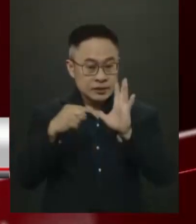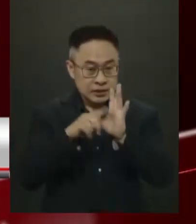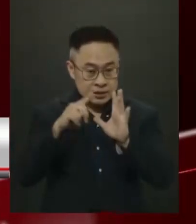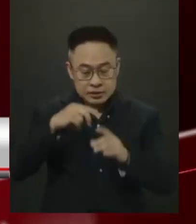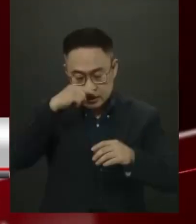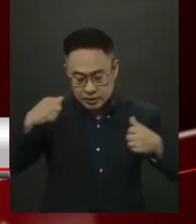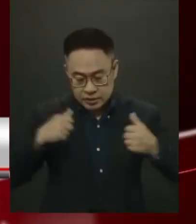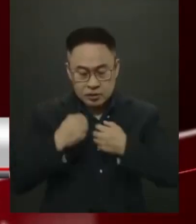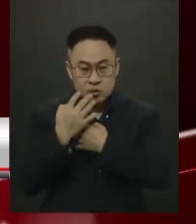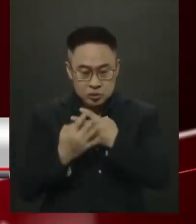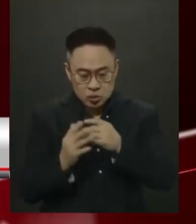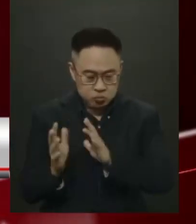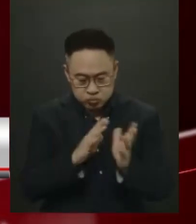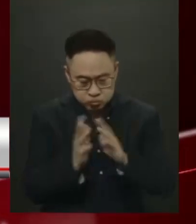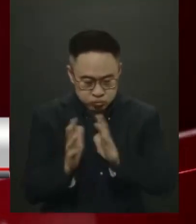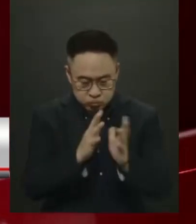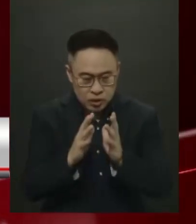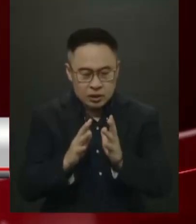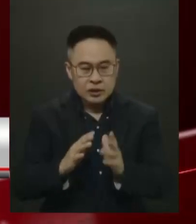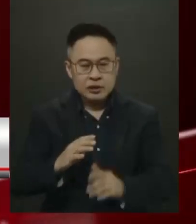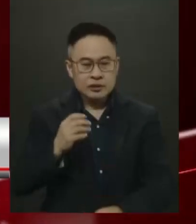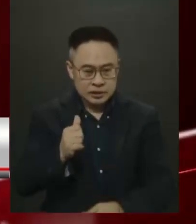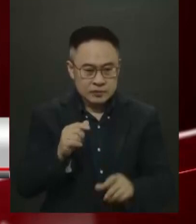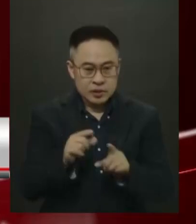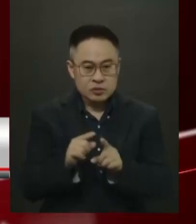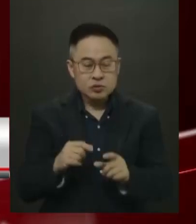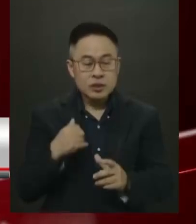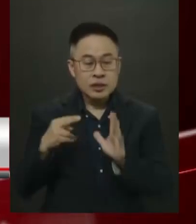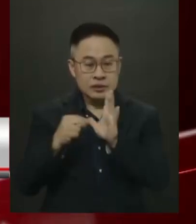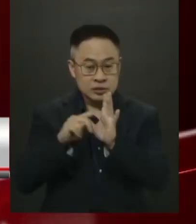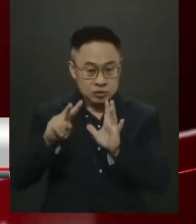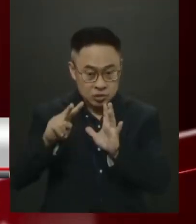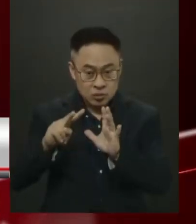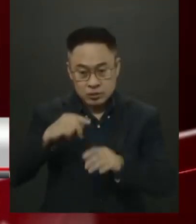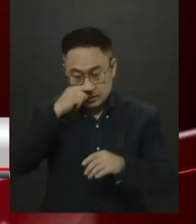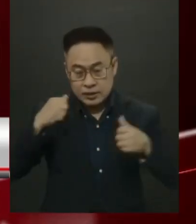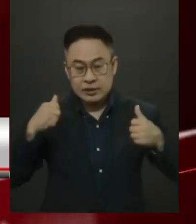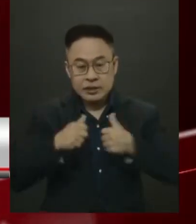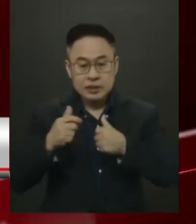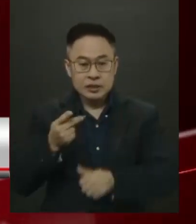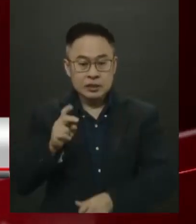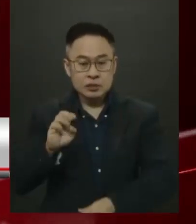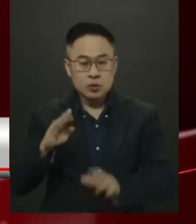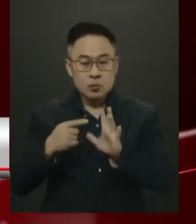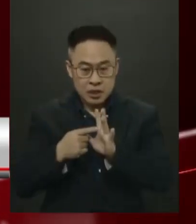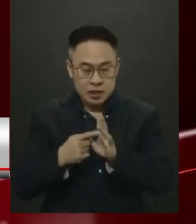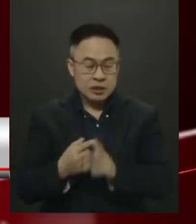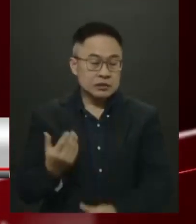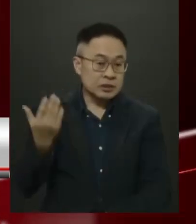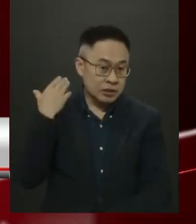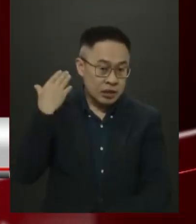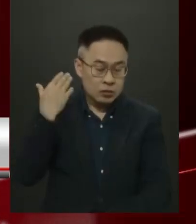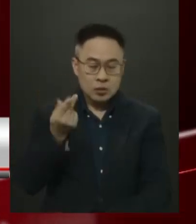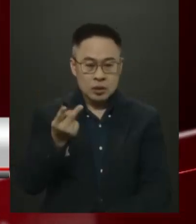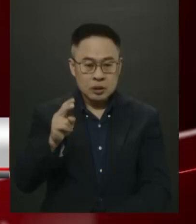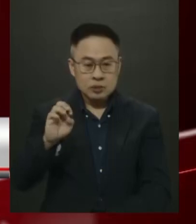าก็ถือว่าเป็นเกมสุดมัน1เกมเนาะส่วนคิวบาคู่แข่งที่เราจะเจอในค่ำคืนวันนี้นะคะเกมแรกเขาเจอกับบราซิลแล้วเขาก็แพ้บราซิล